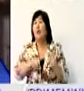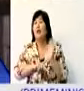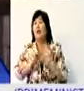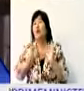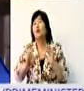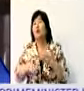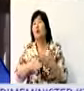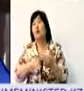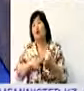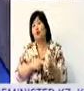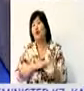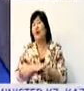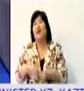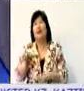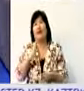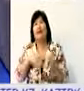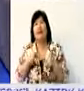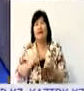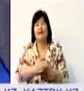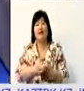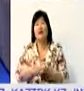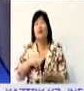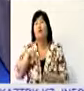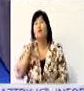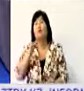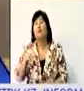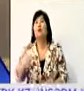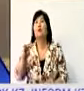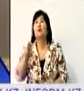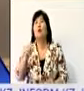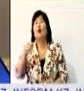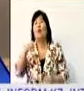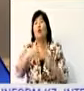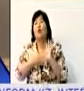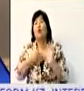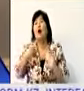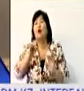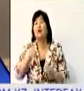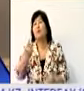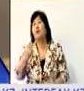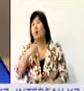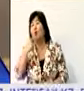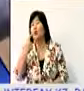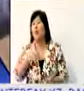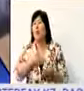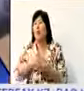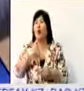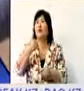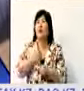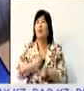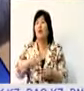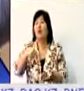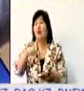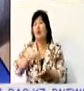қолдау тауып, жүзеге асқанына дән риза. Тұрсынбай Бүркітбайұлы 19-шы ғасырда бір бүйірін орыс, бір бүйірін қоған билеушілері қысқан кезеңде